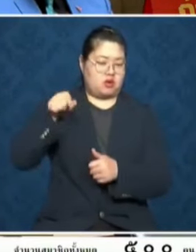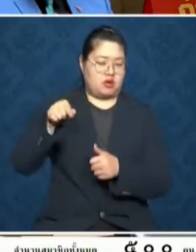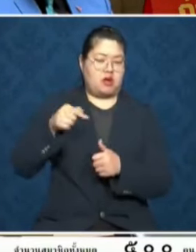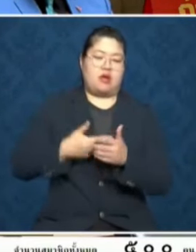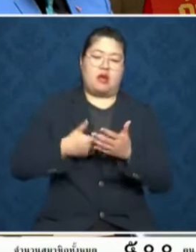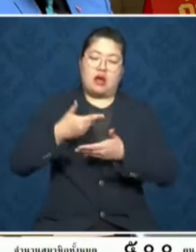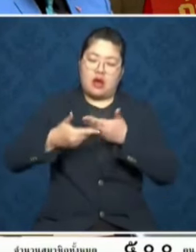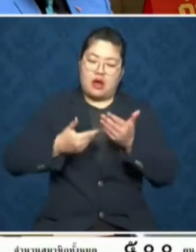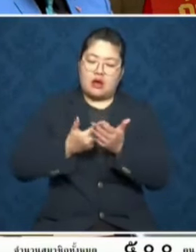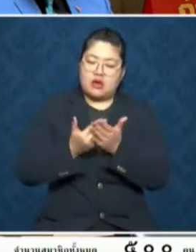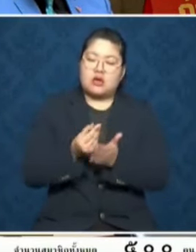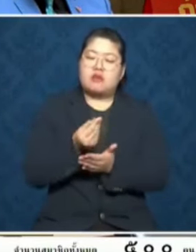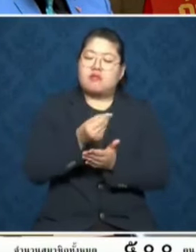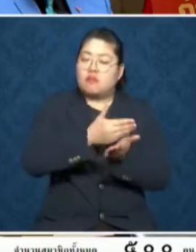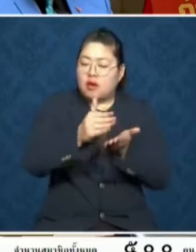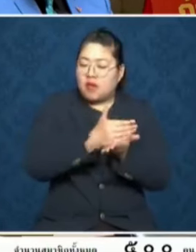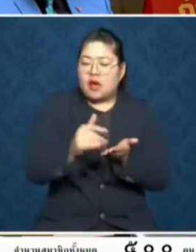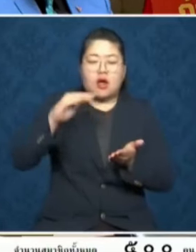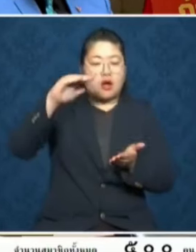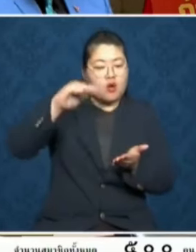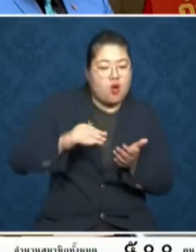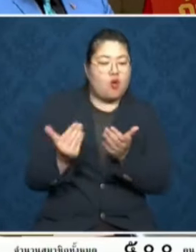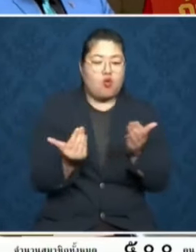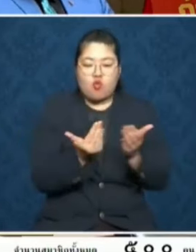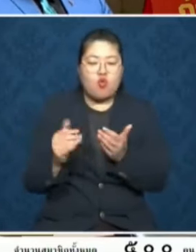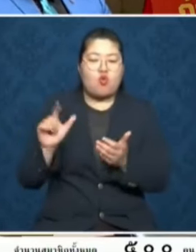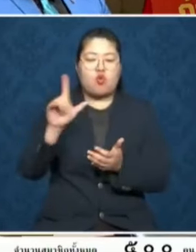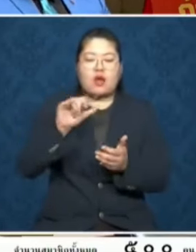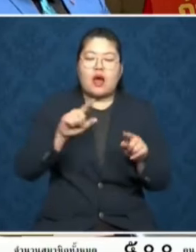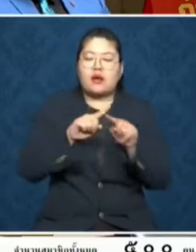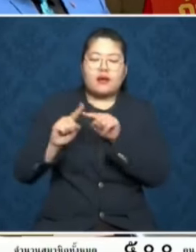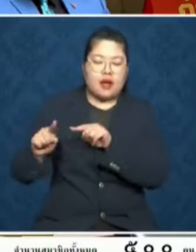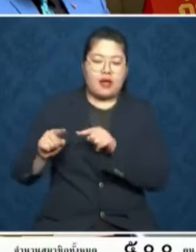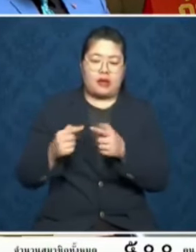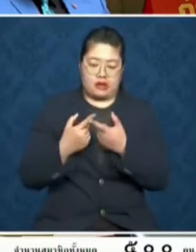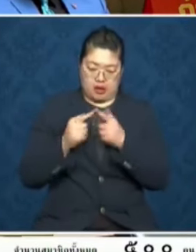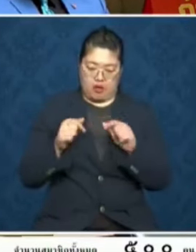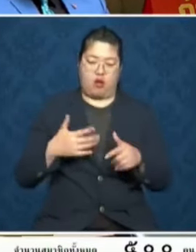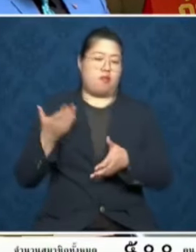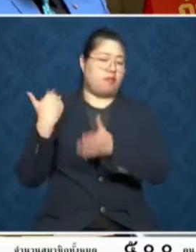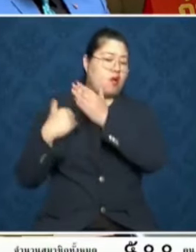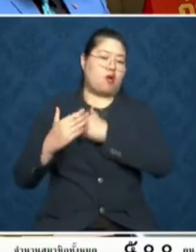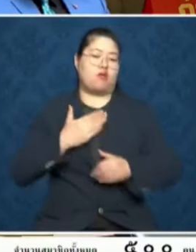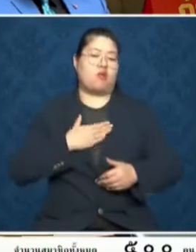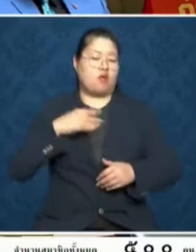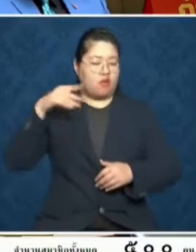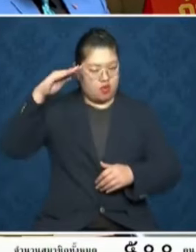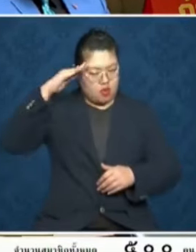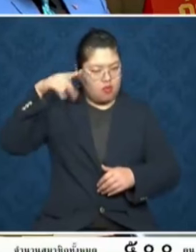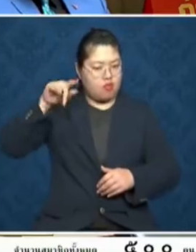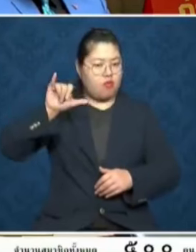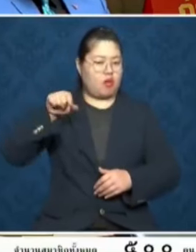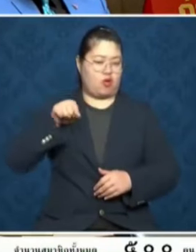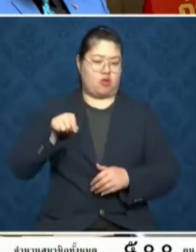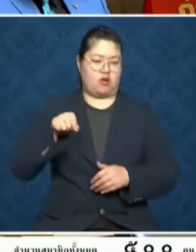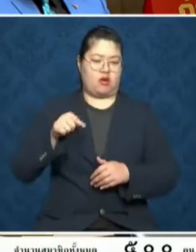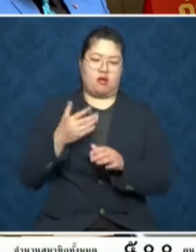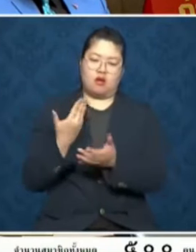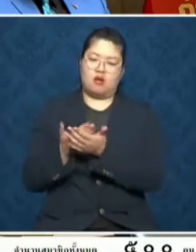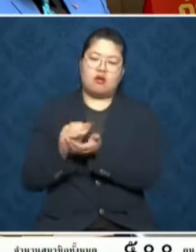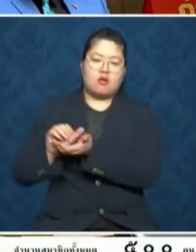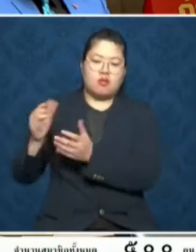กๆและให้ญาติพี่น้องทำให้ไม่ปรากฏบัญชีทรัพย์สินของตนเองดังนั้นในส่วนของลูกสาวเองที่เป็น